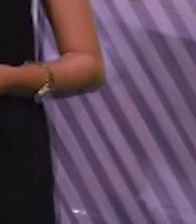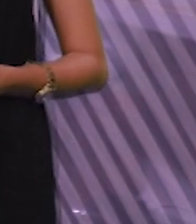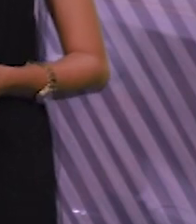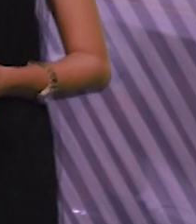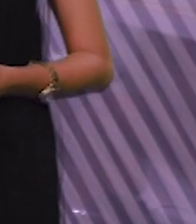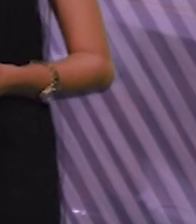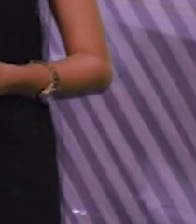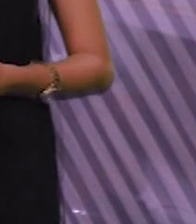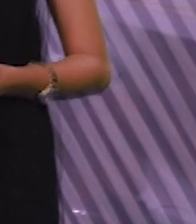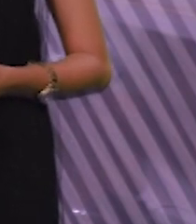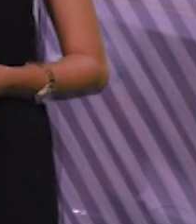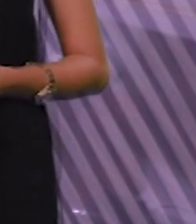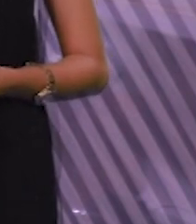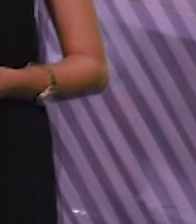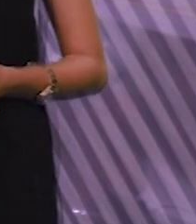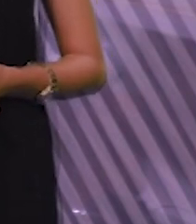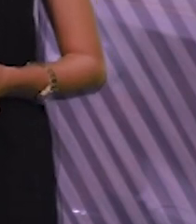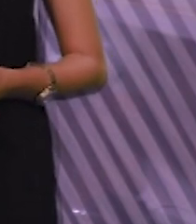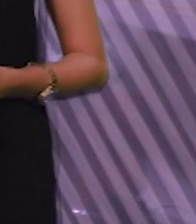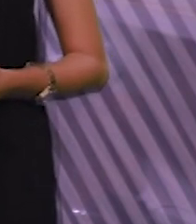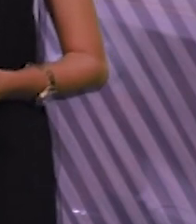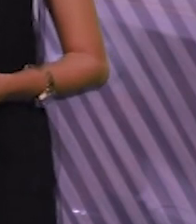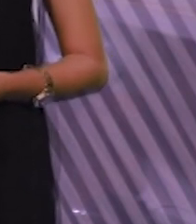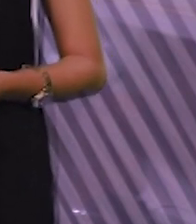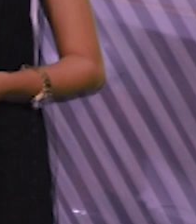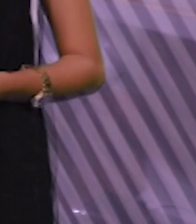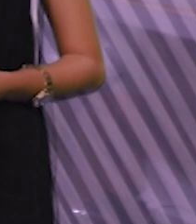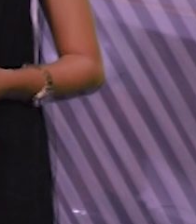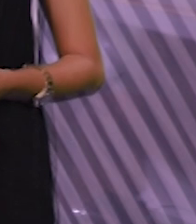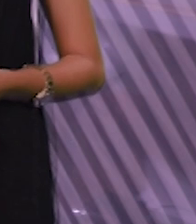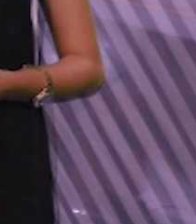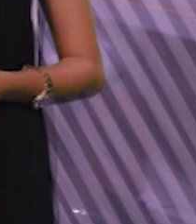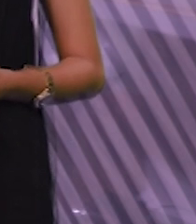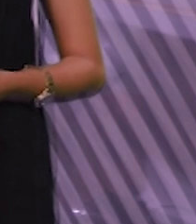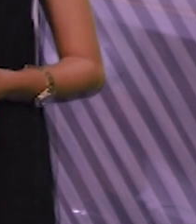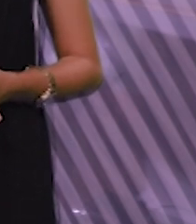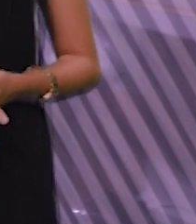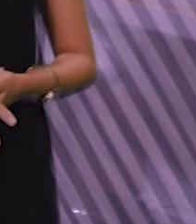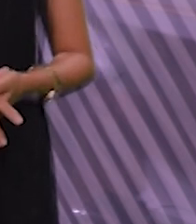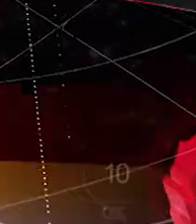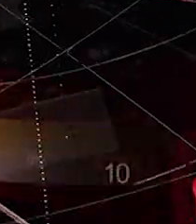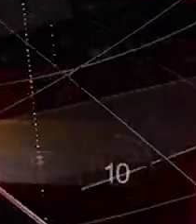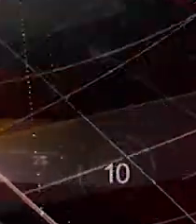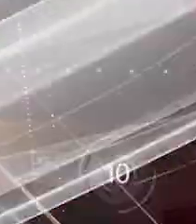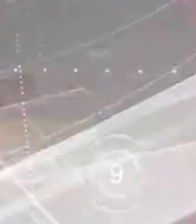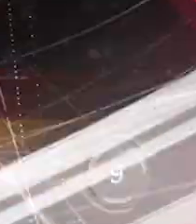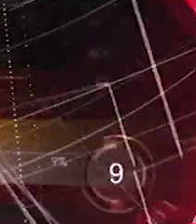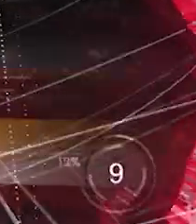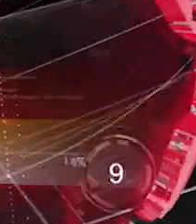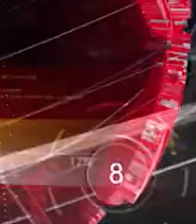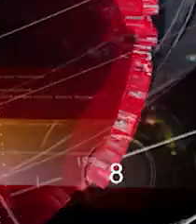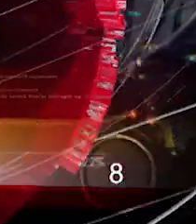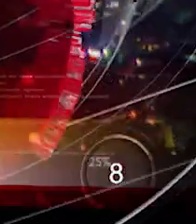Antes de todo, atuhari video idane, ketahlua klik like, comment, no subscribe, my kanal YouTube idane.